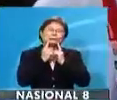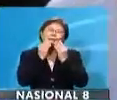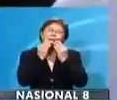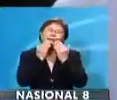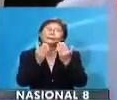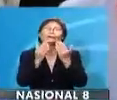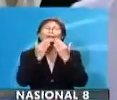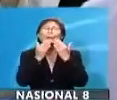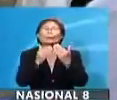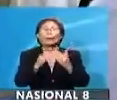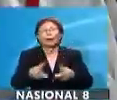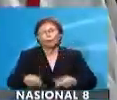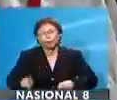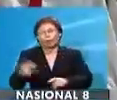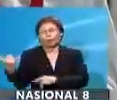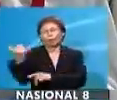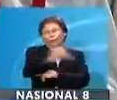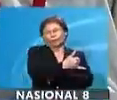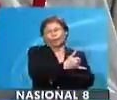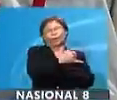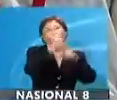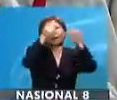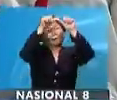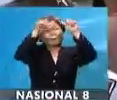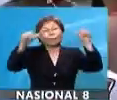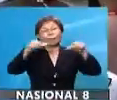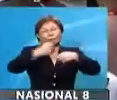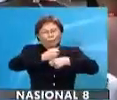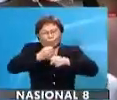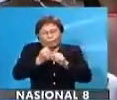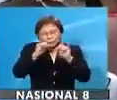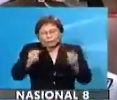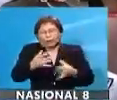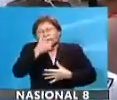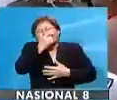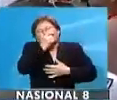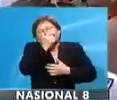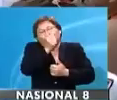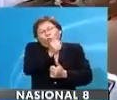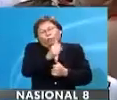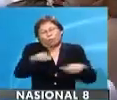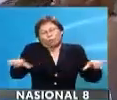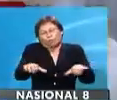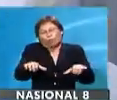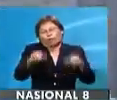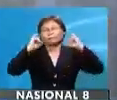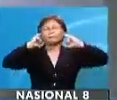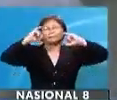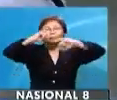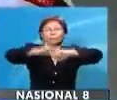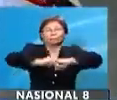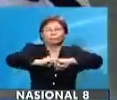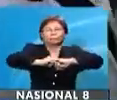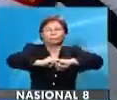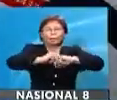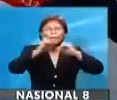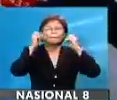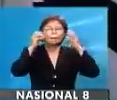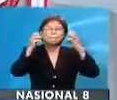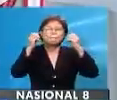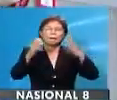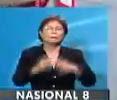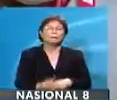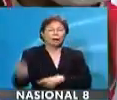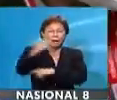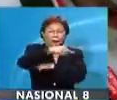diberi peluang menjejakkan kaki ke tanah suci membuatkan jemaah teruja untuk melaksanakan ibadah sebanyak mungkin.